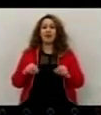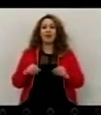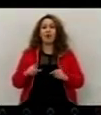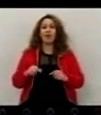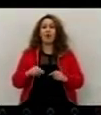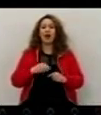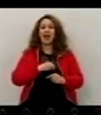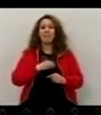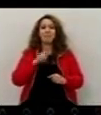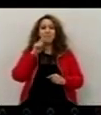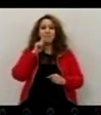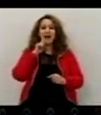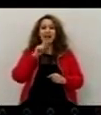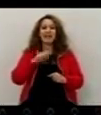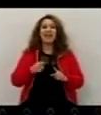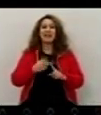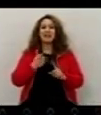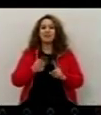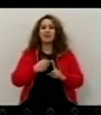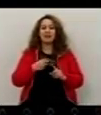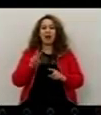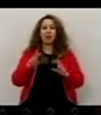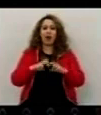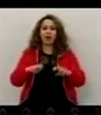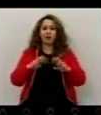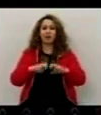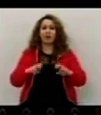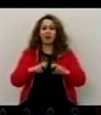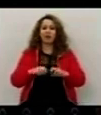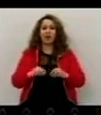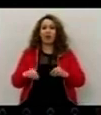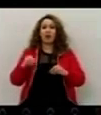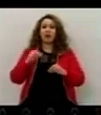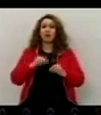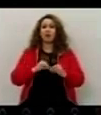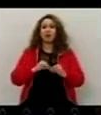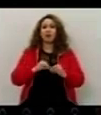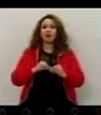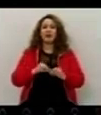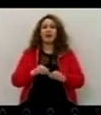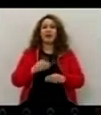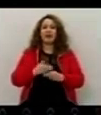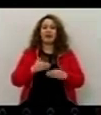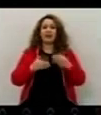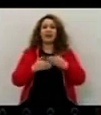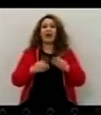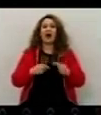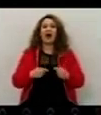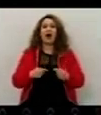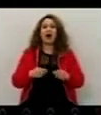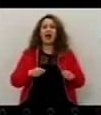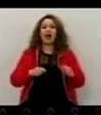قدرات المراقبة وإنشاء مراصد بيطرية للمراقبة، إضافة إلى الشروع في عملية تعداد القطعان والحصول على وسائل